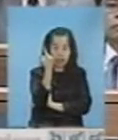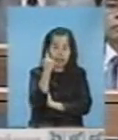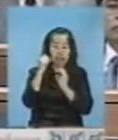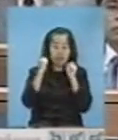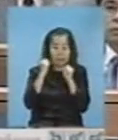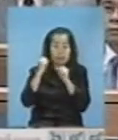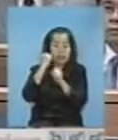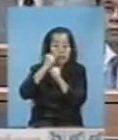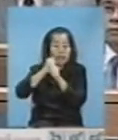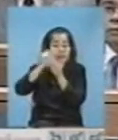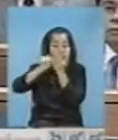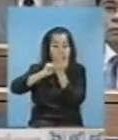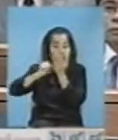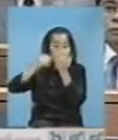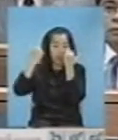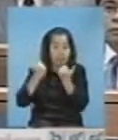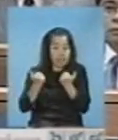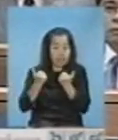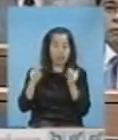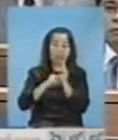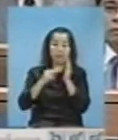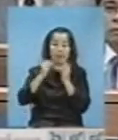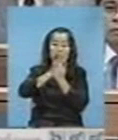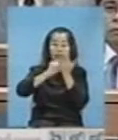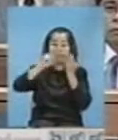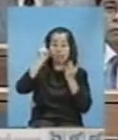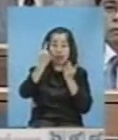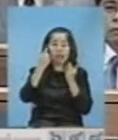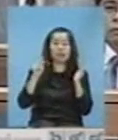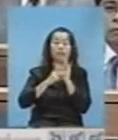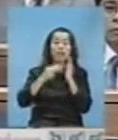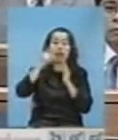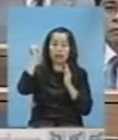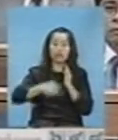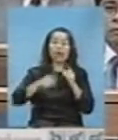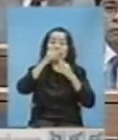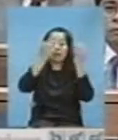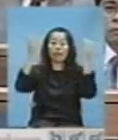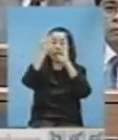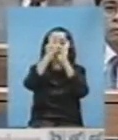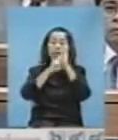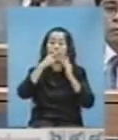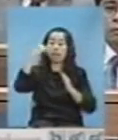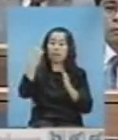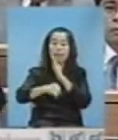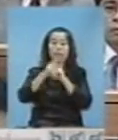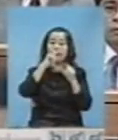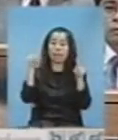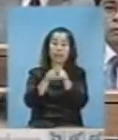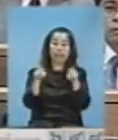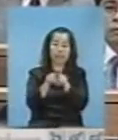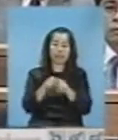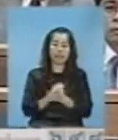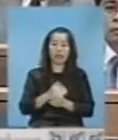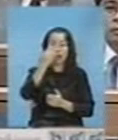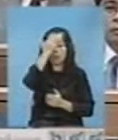ำลังจะยกเลิกฉบับปัจจุบันไปเขียนขึ้นมาใหม่ก็ต้องกลายเป็นรัฐธรรมนูญพิษเพราะ